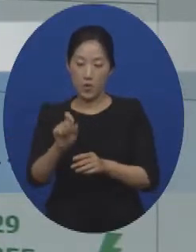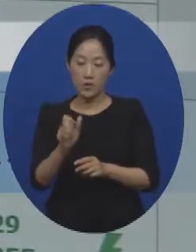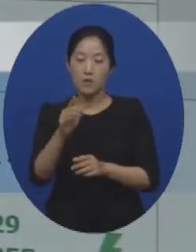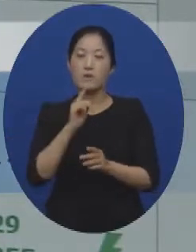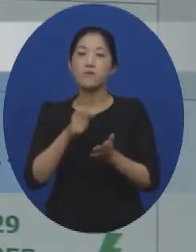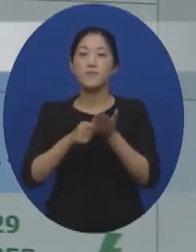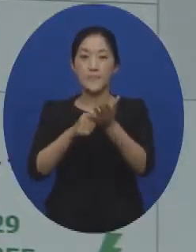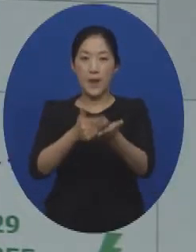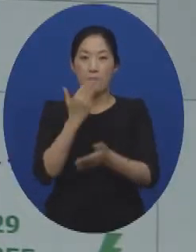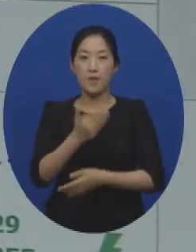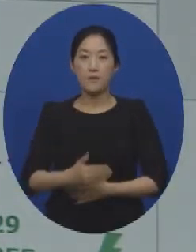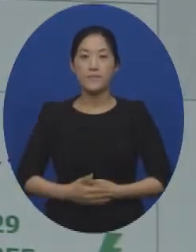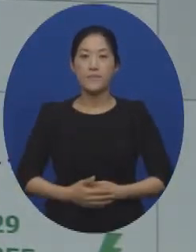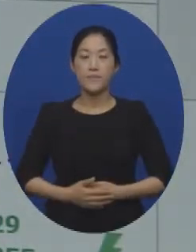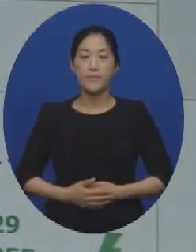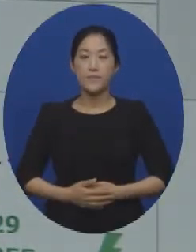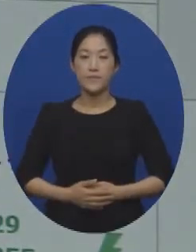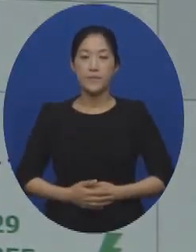됩니다